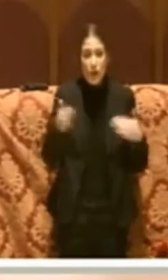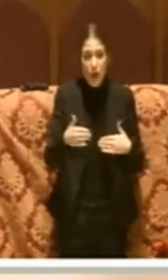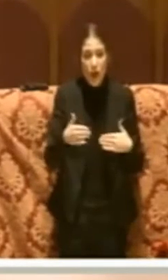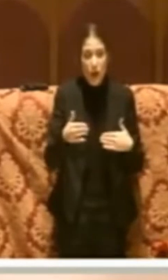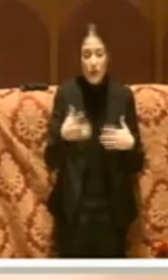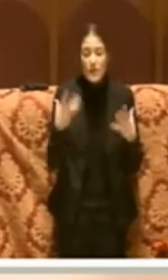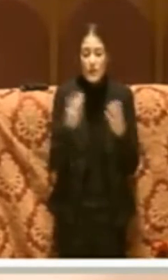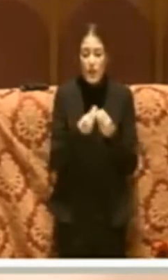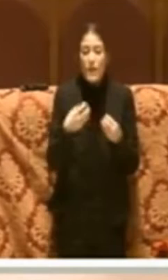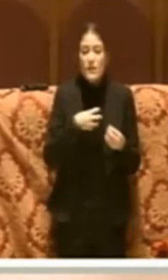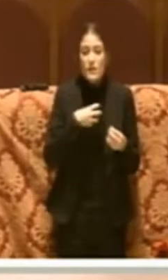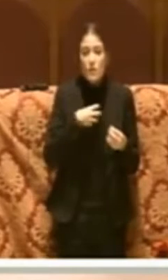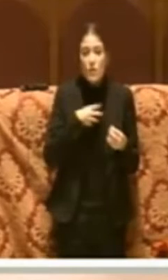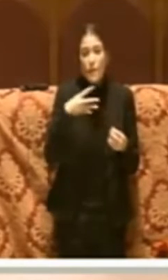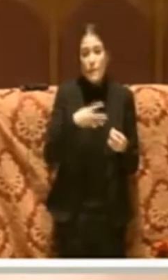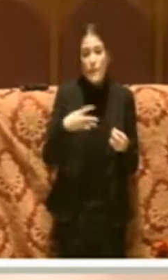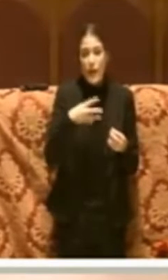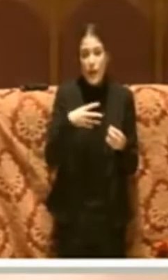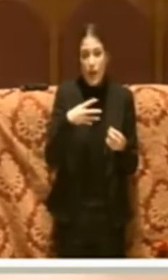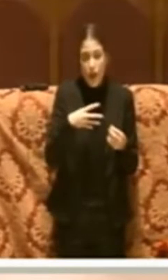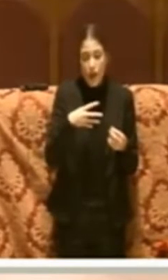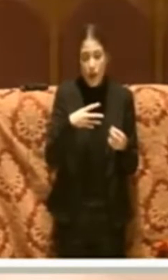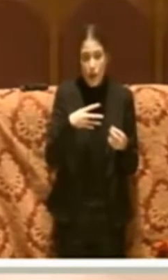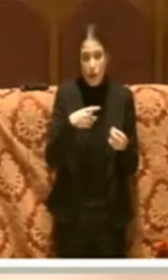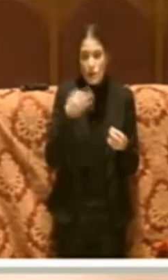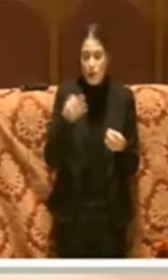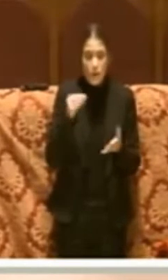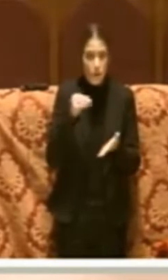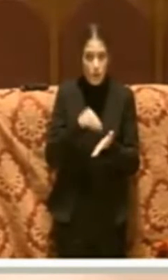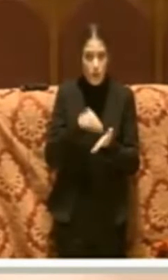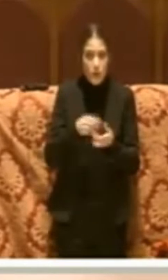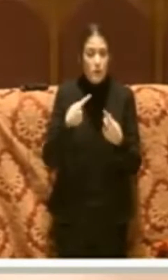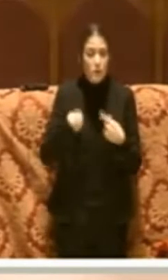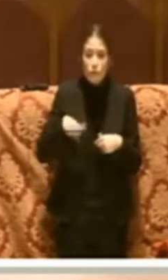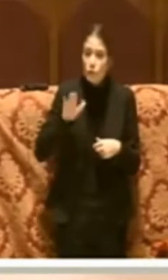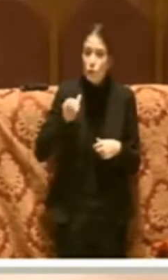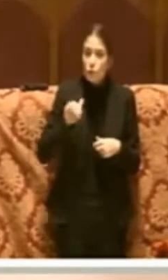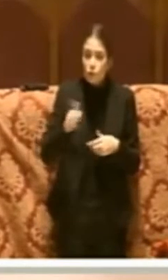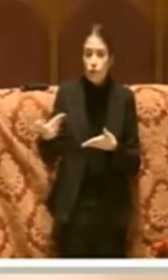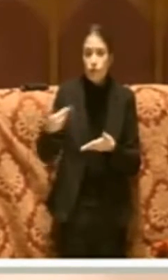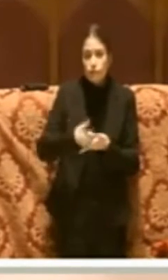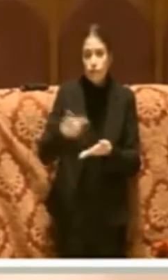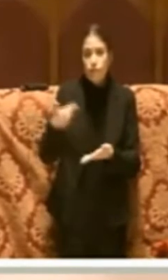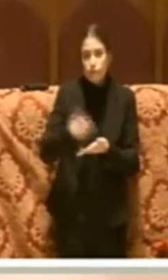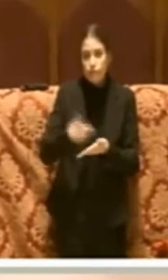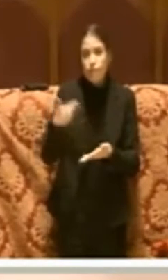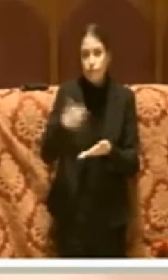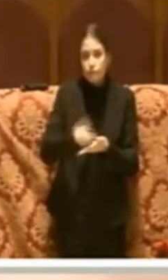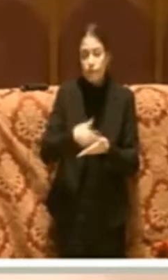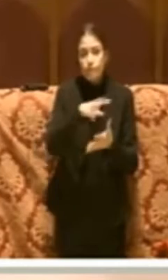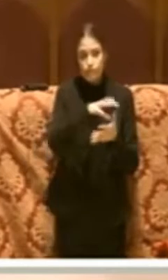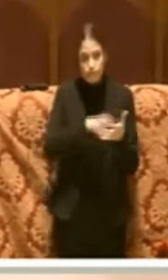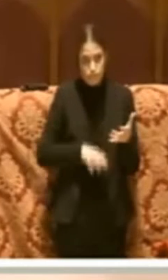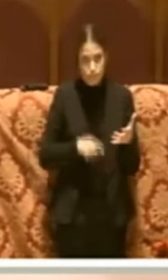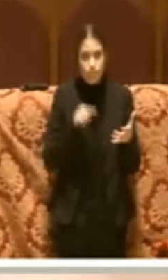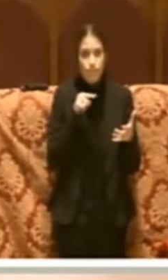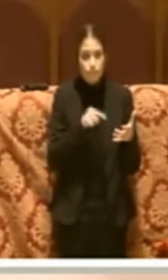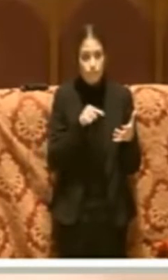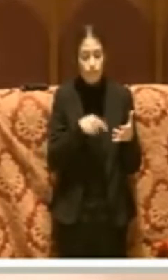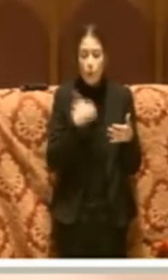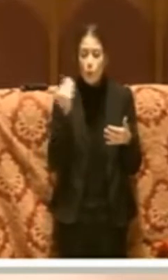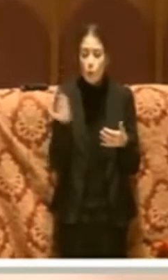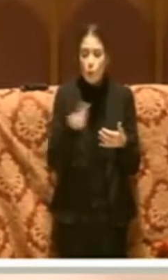l'assessore a mele o alle infrastrutture sempre presente ogni giorno ci manda un report sono tutti